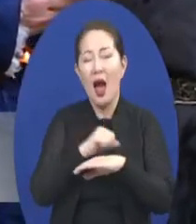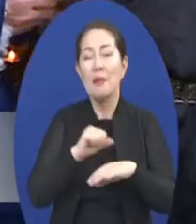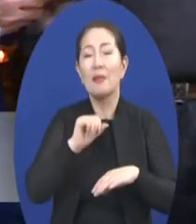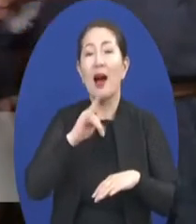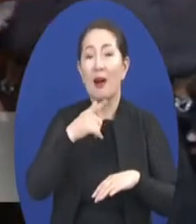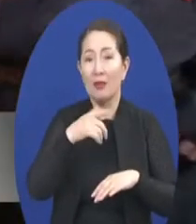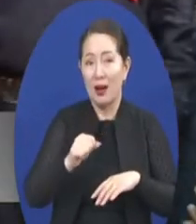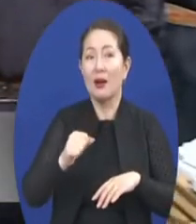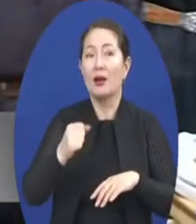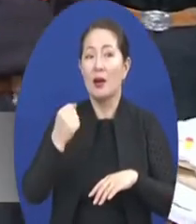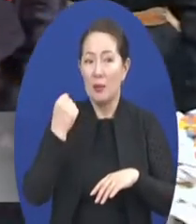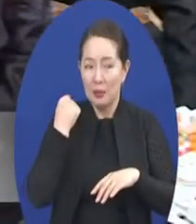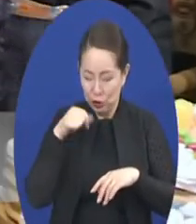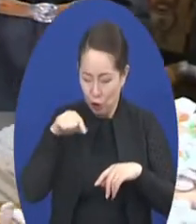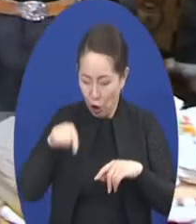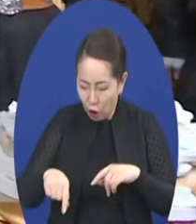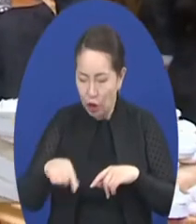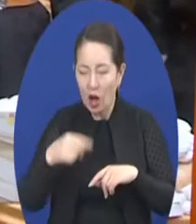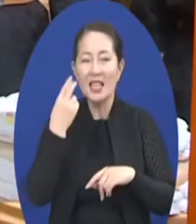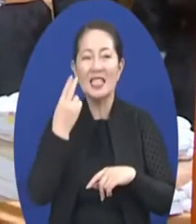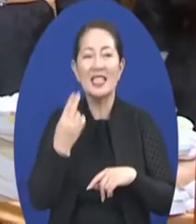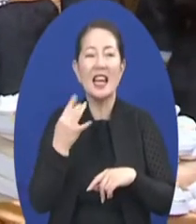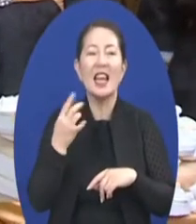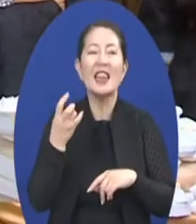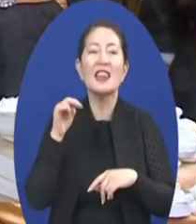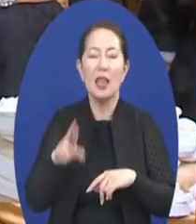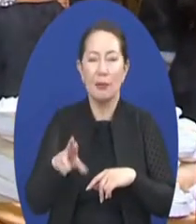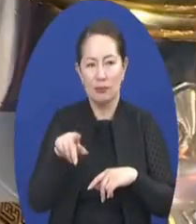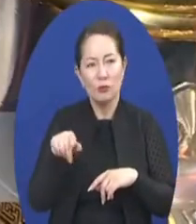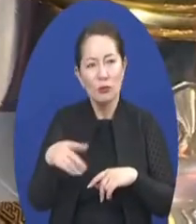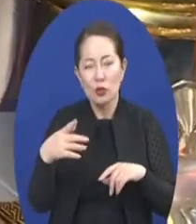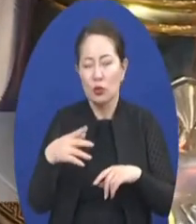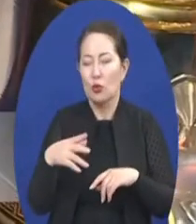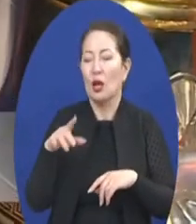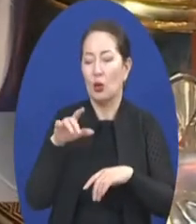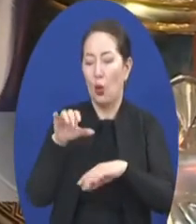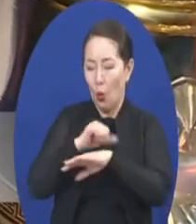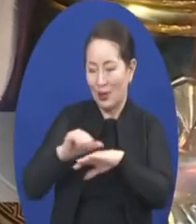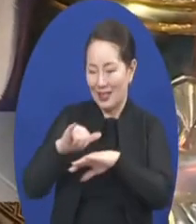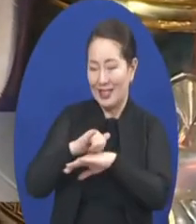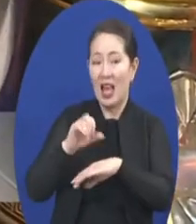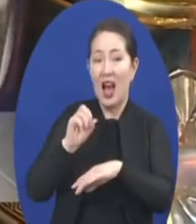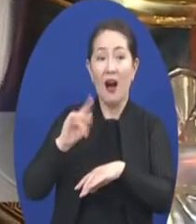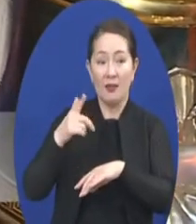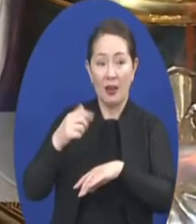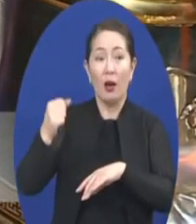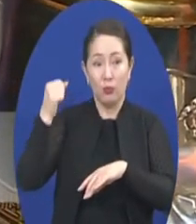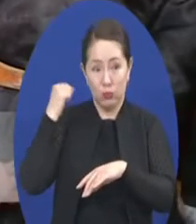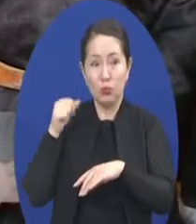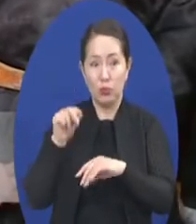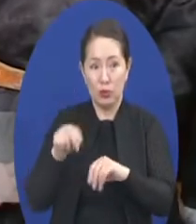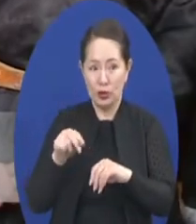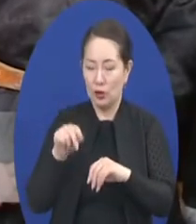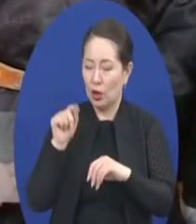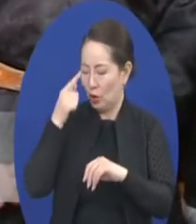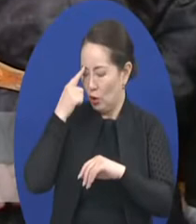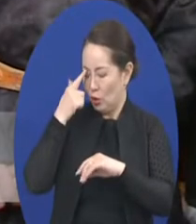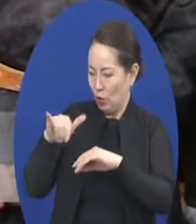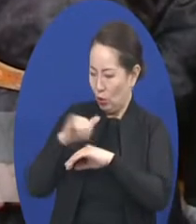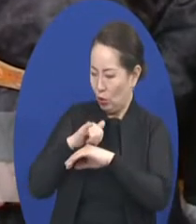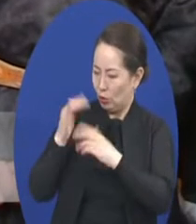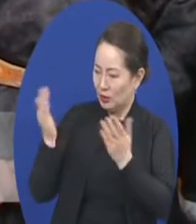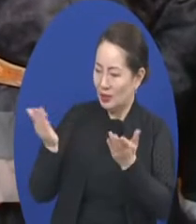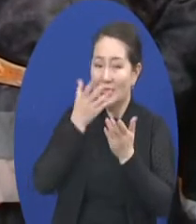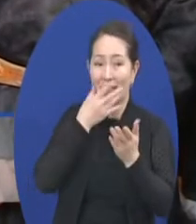Ямих өнөөдөр улсын аварга малчин боллоо. Хинтээ аймгийн Жаргалтхан сумын гичгэн ногийн малчин Сэрэн Дөржийн Сэрэн Ям дана. Эх орныхоо